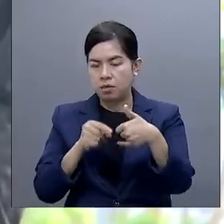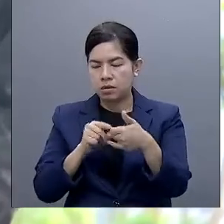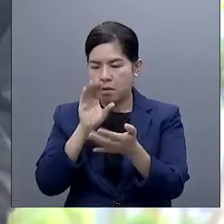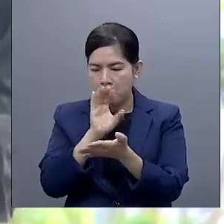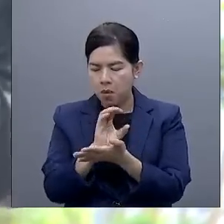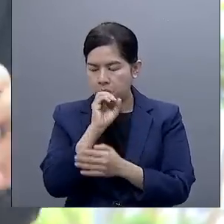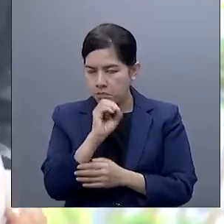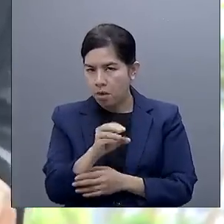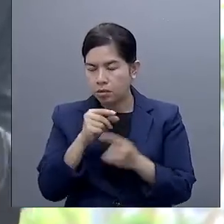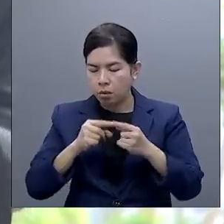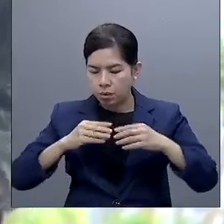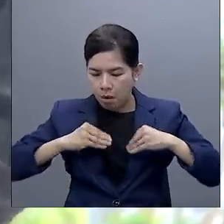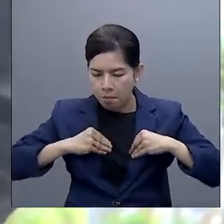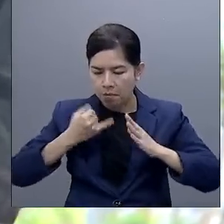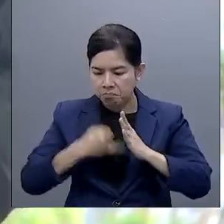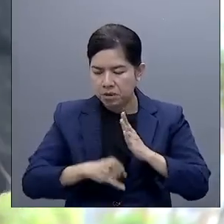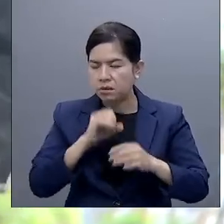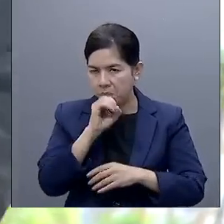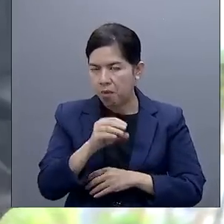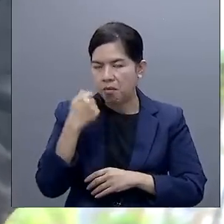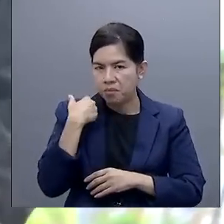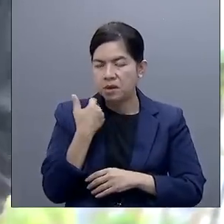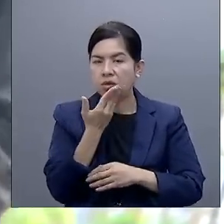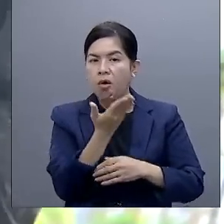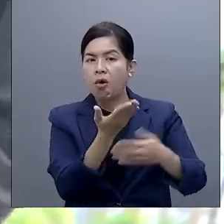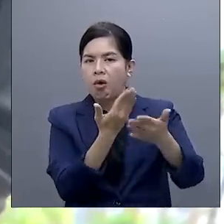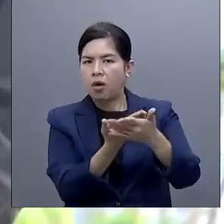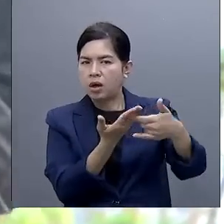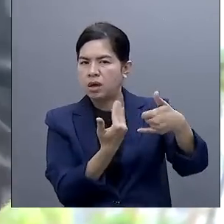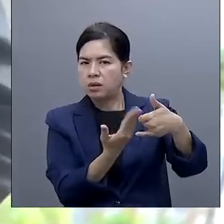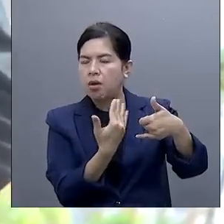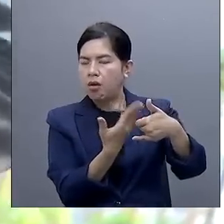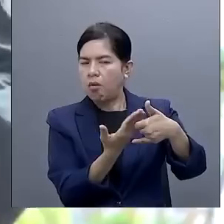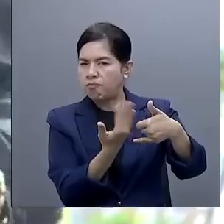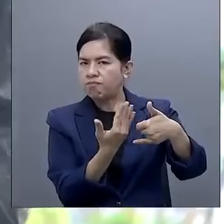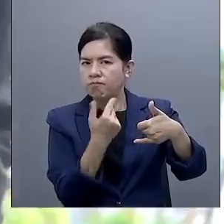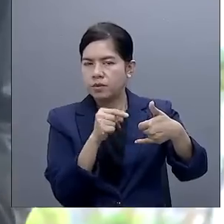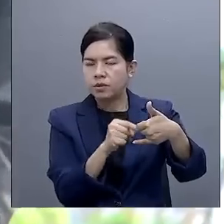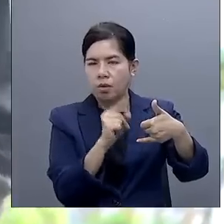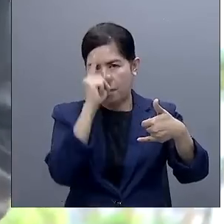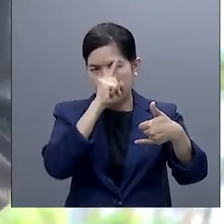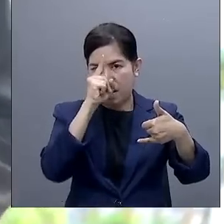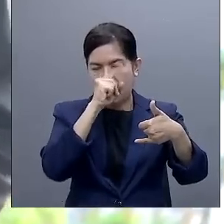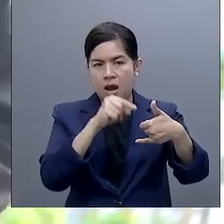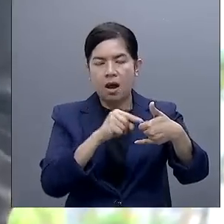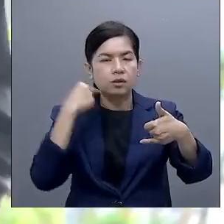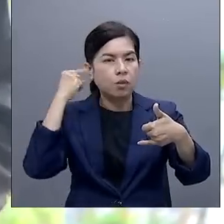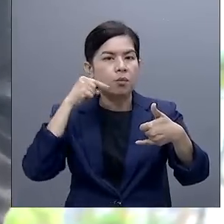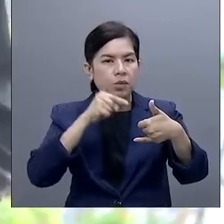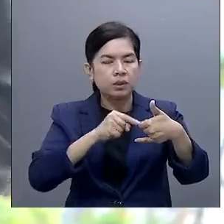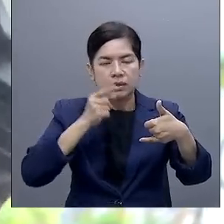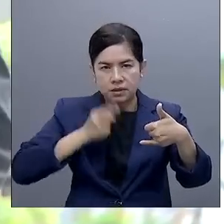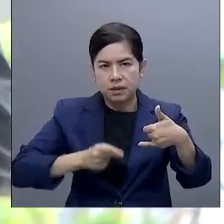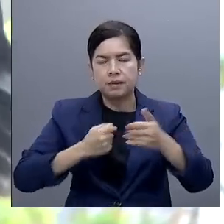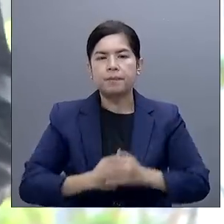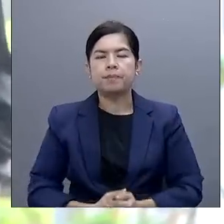เหตุแล้วนะครับว่ามีการไปรีดไถเงินดาราสาวชาวไต้หวันนั้นจริงนะครับโดยเมื่อสักครู่ที่ผ่านมาครับทางกองบัญชาการตำรวจนครบ